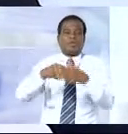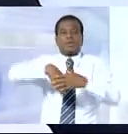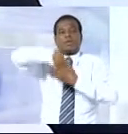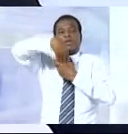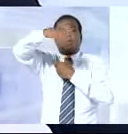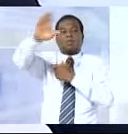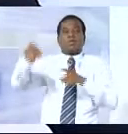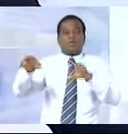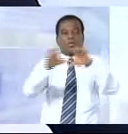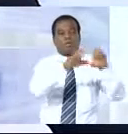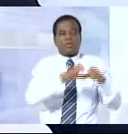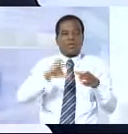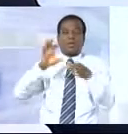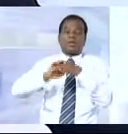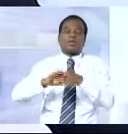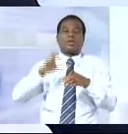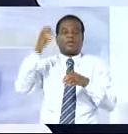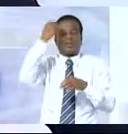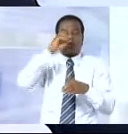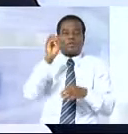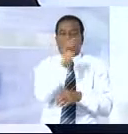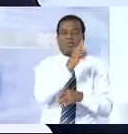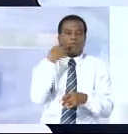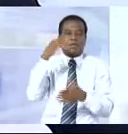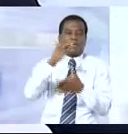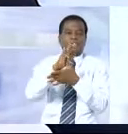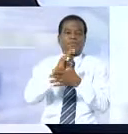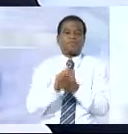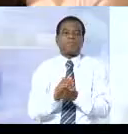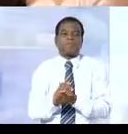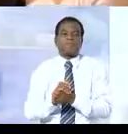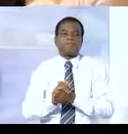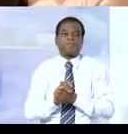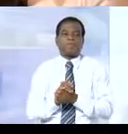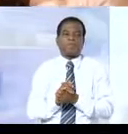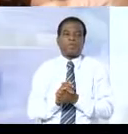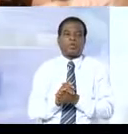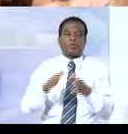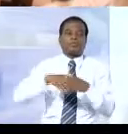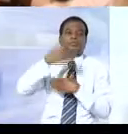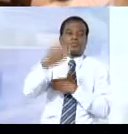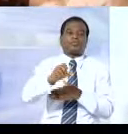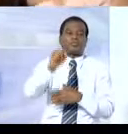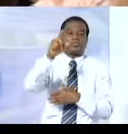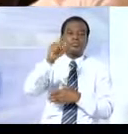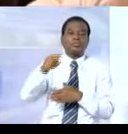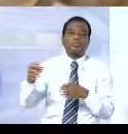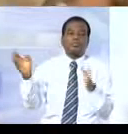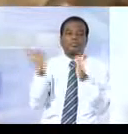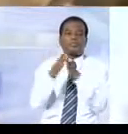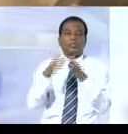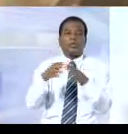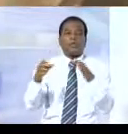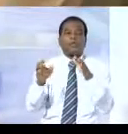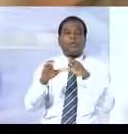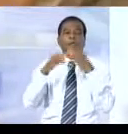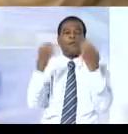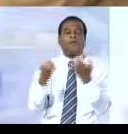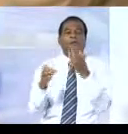extérieur commun de la CEDEAO. Herman Yamia, Marie-Laure Gouron. Après 11 rencontres du comité technique